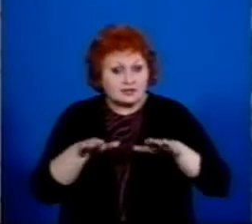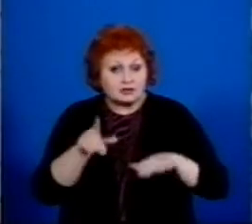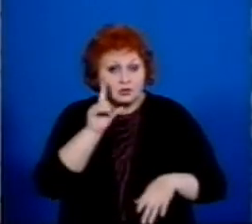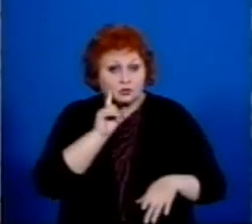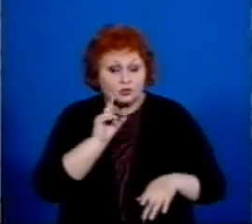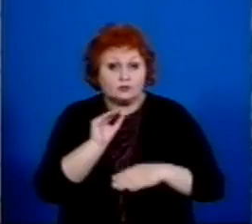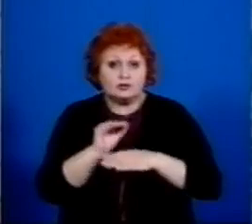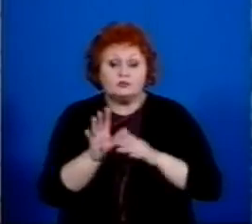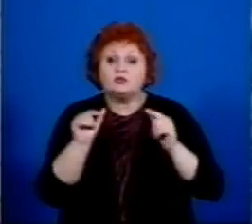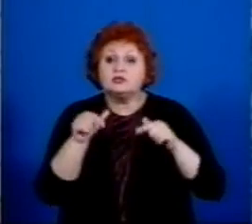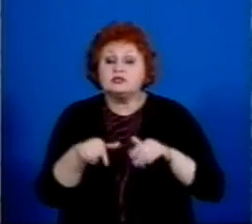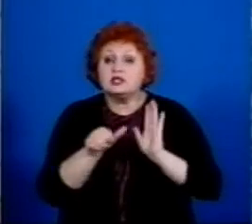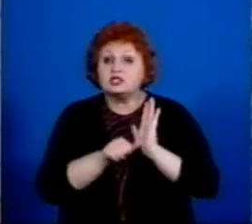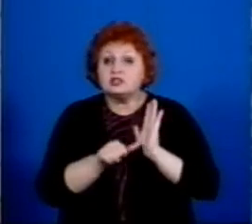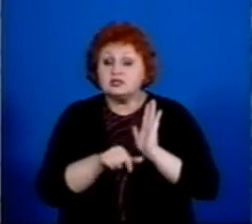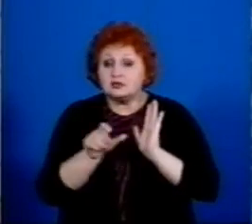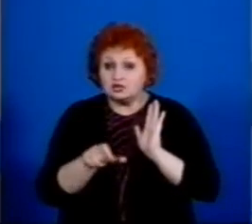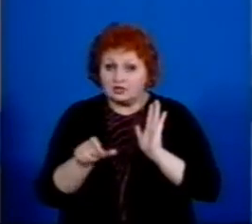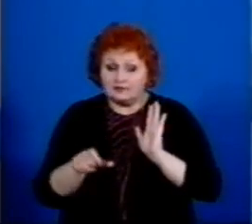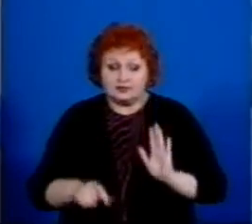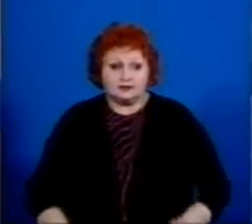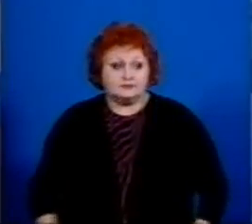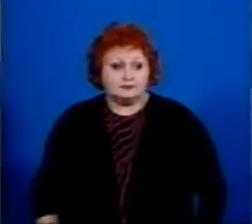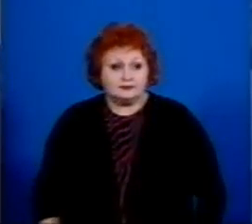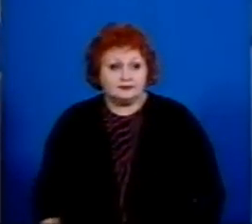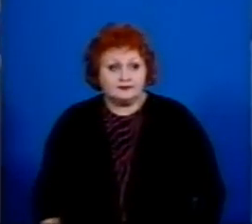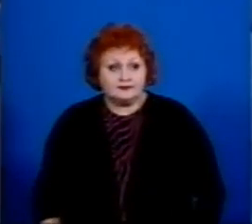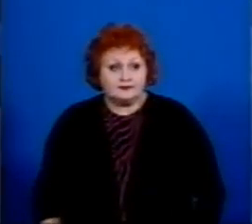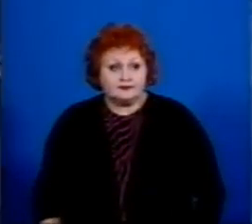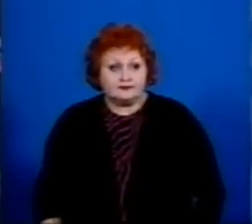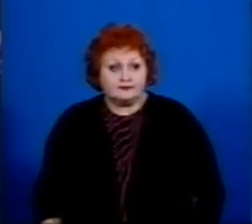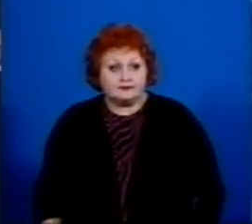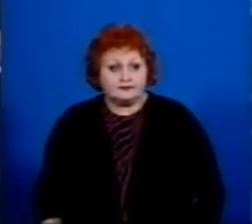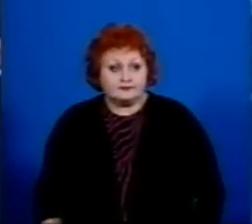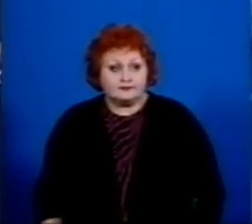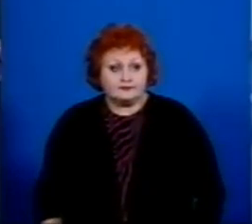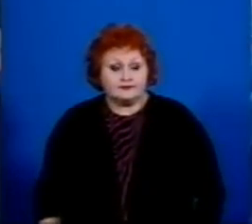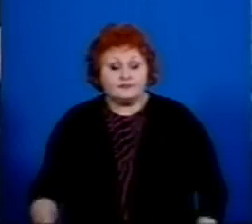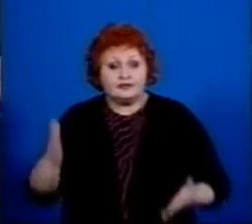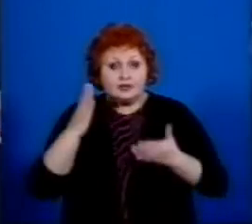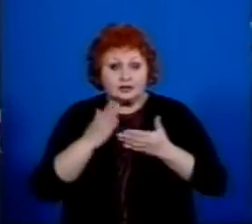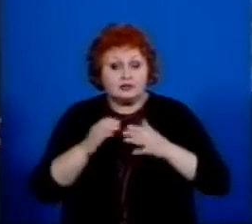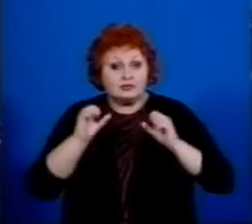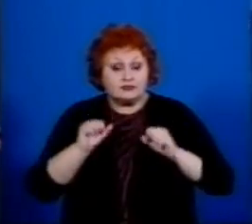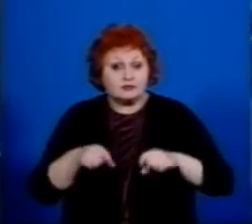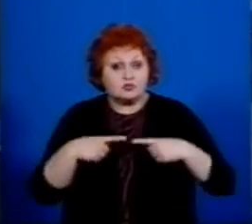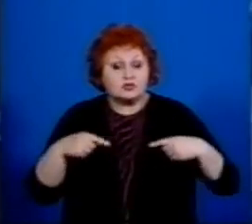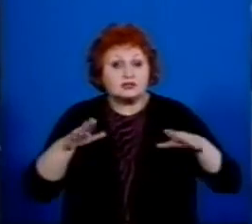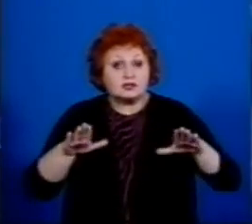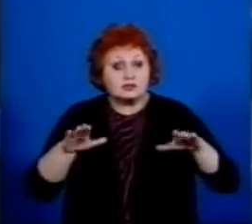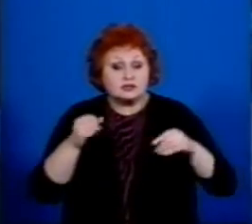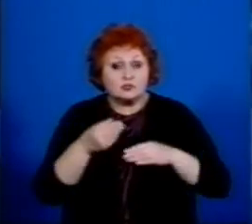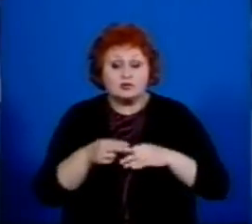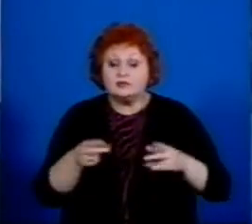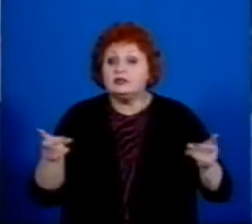Комфортно разместиться здесь смогут 60 спортсменов. Здесь возможно размещение тренажерного зала, ну и использование его